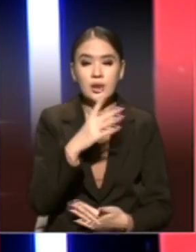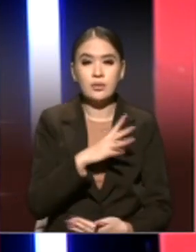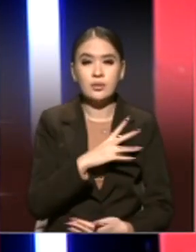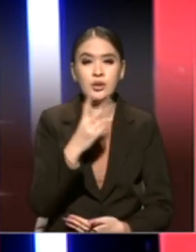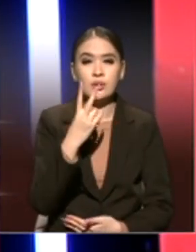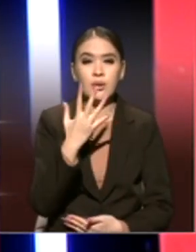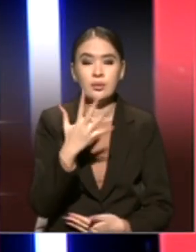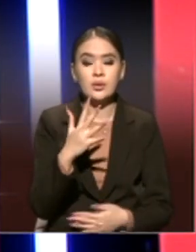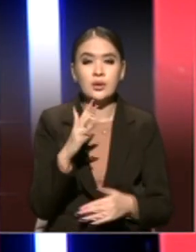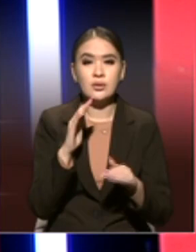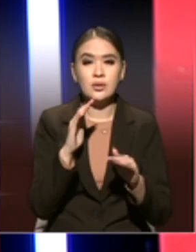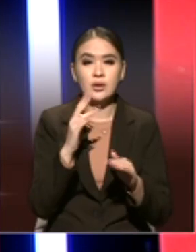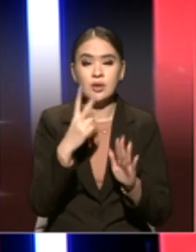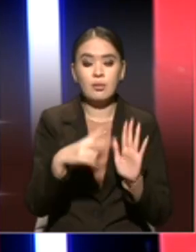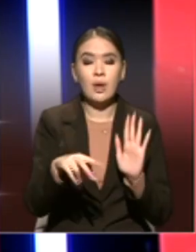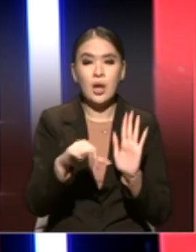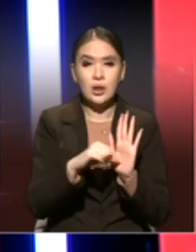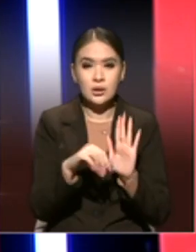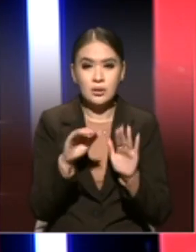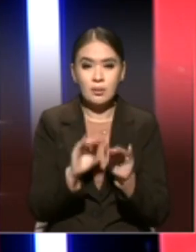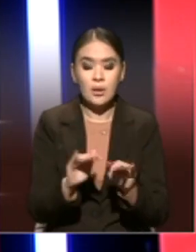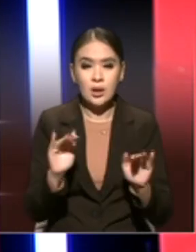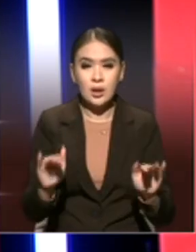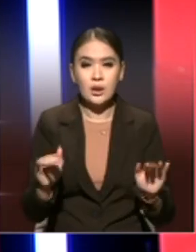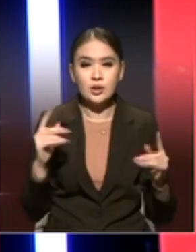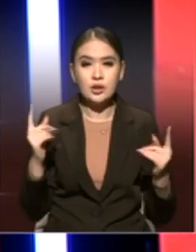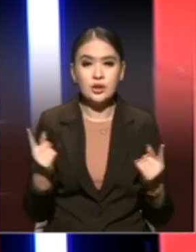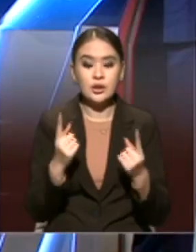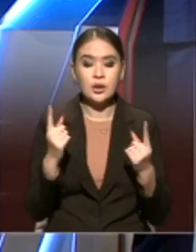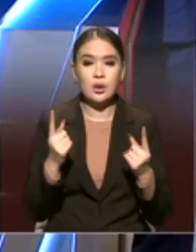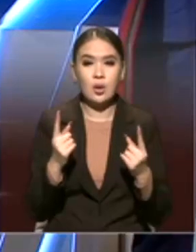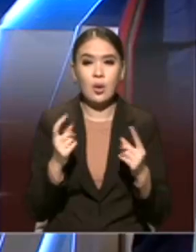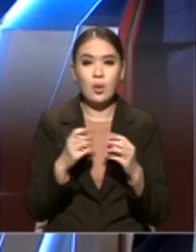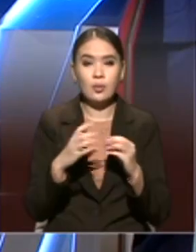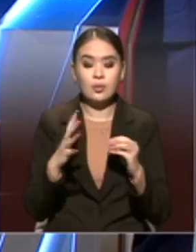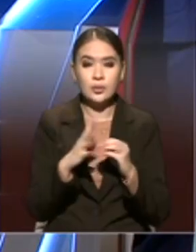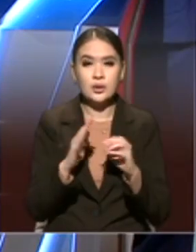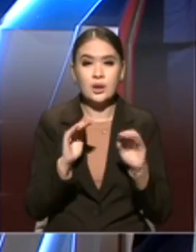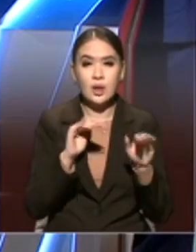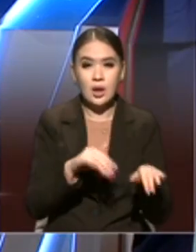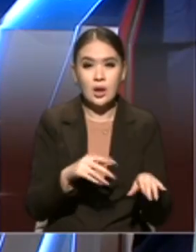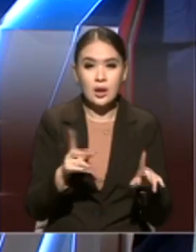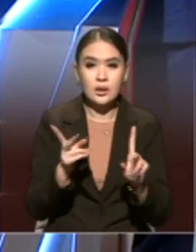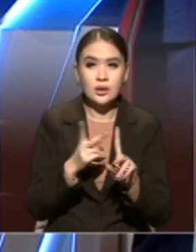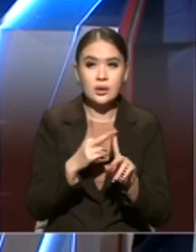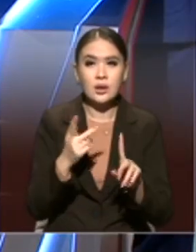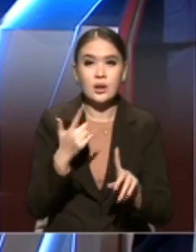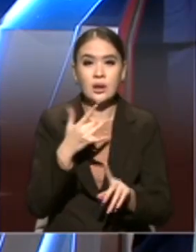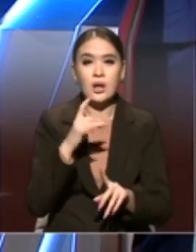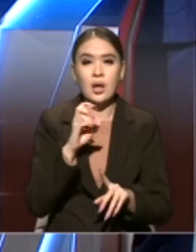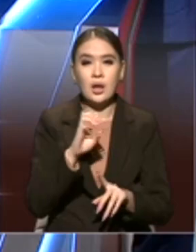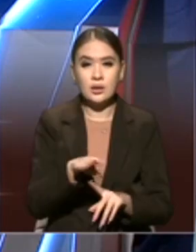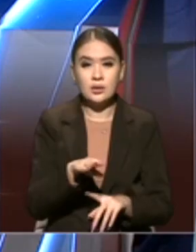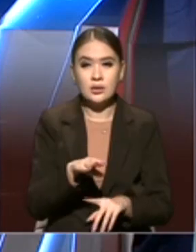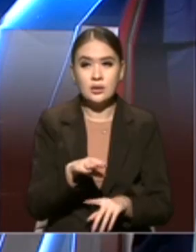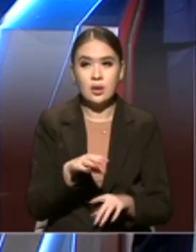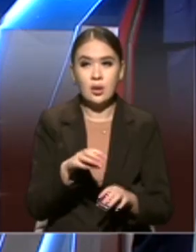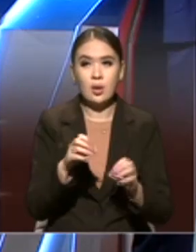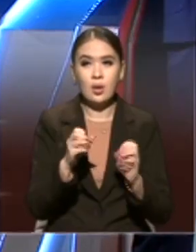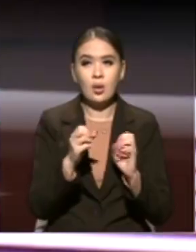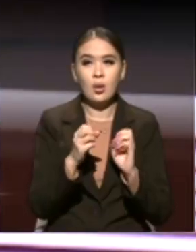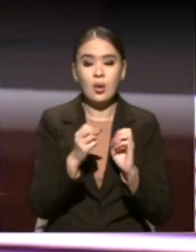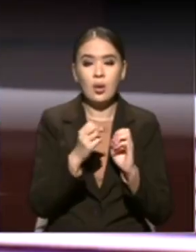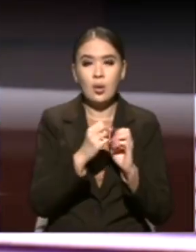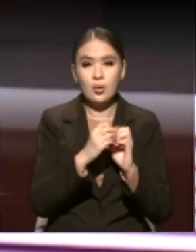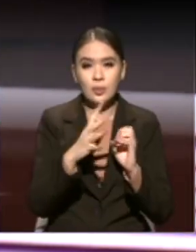бе? 15-і 26 бала. 26 бала. 15-і жеңілдікпен, 11-і ақылы. 15 грант. 15 грант, 11 адам ақылы.